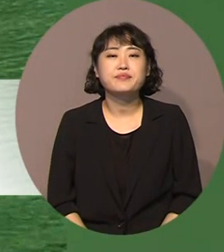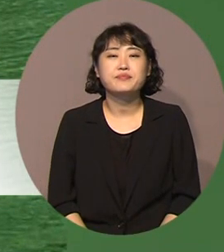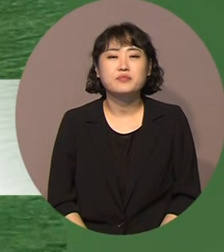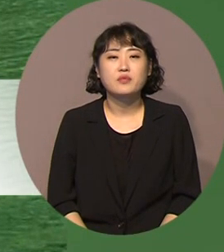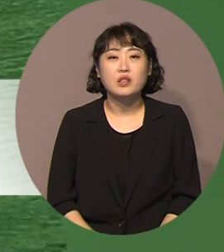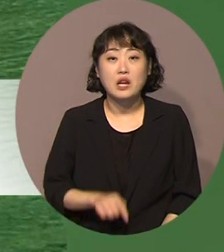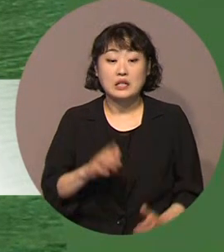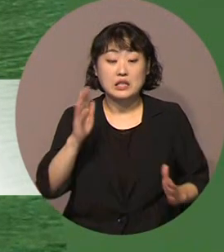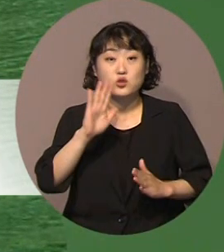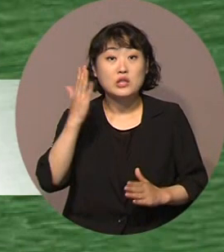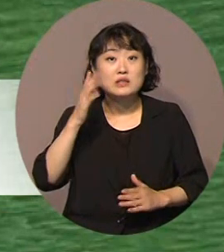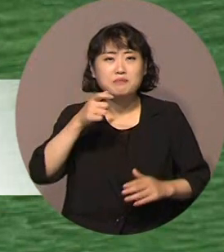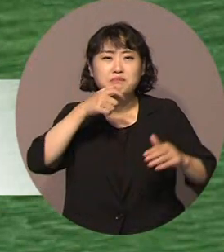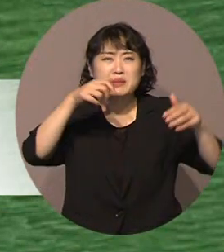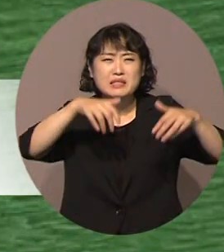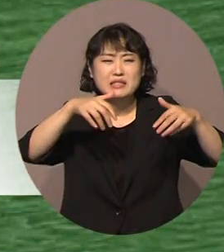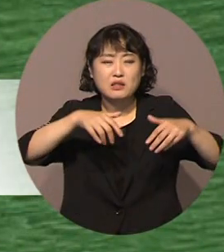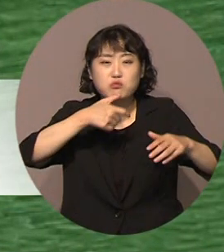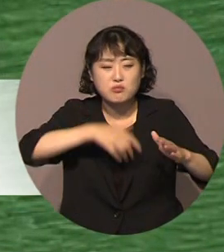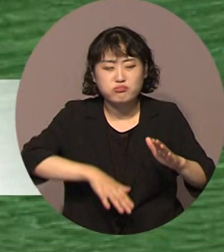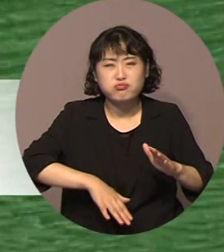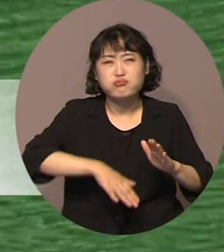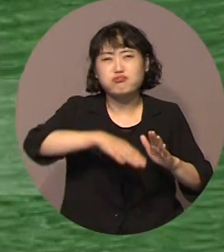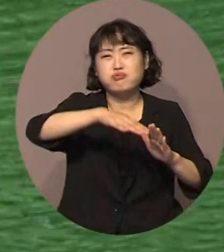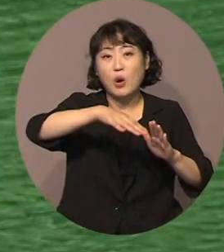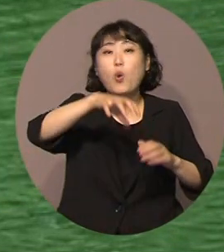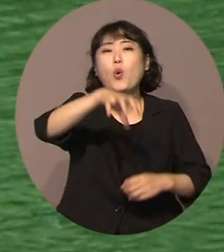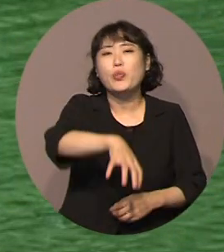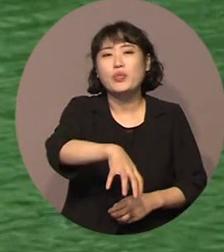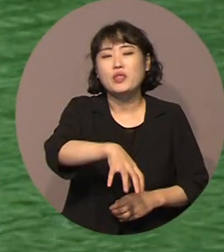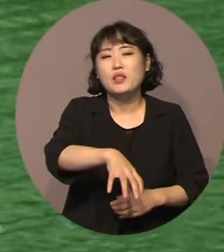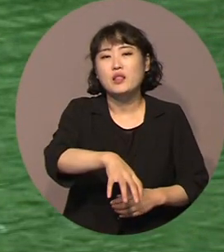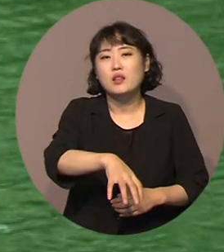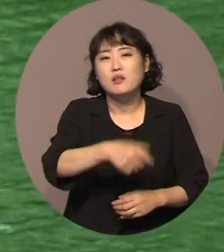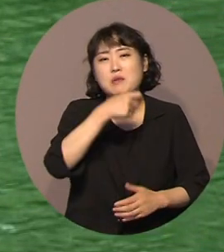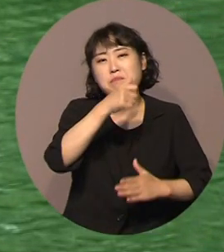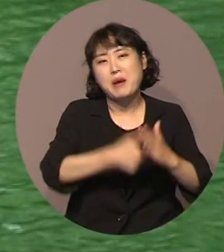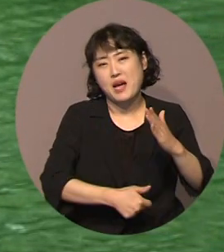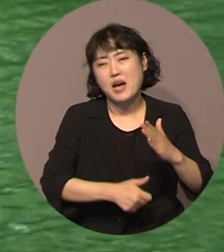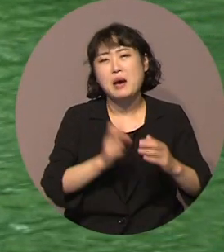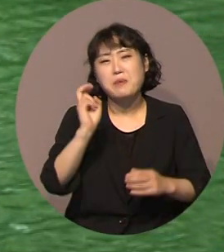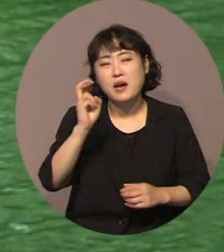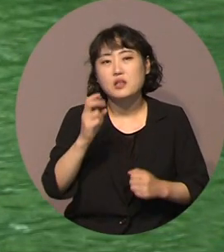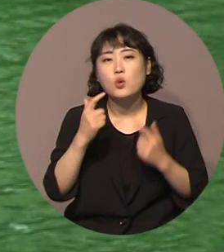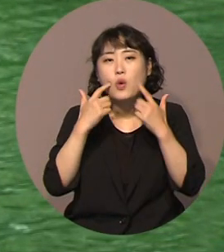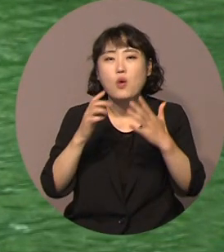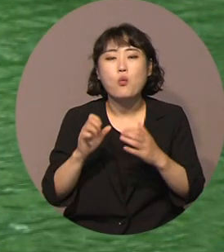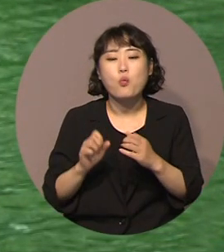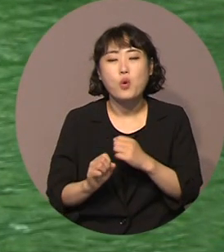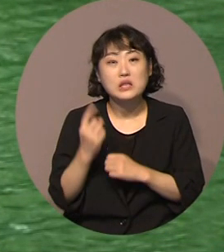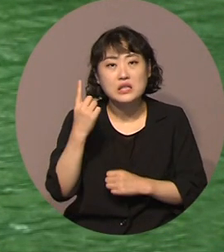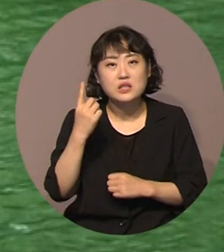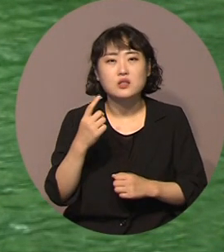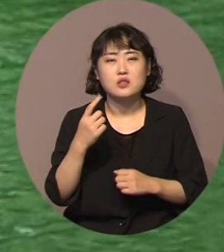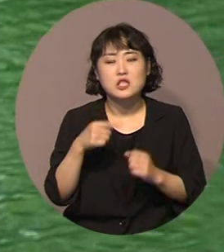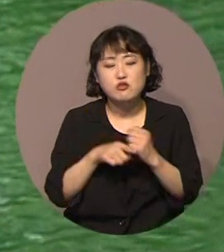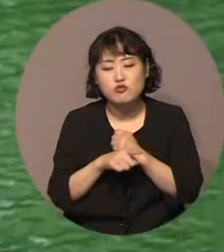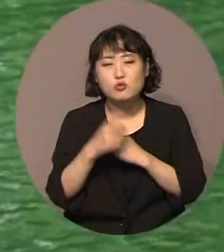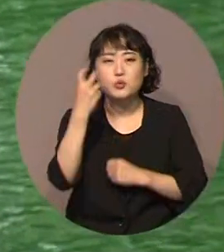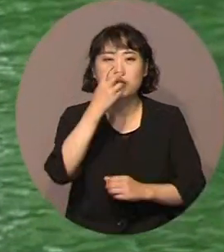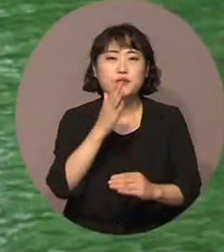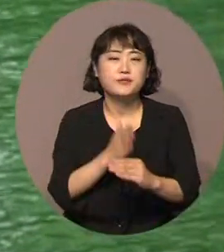경찰은이 학생이 최근 장맛비로 물이 많이 불어난 곳에서 사고를 당한 것으로 보고 정확한 사고형의 등을 조사하고